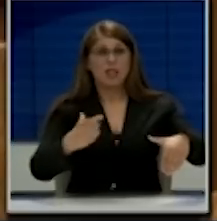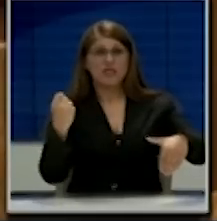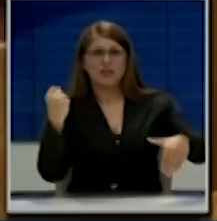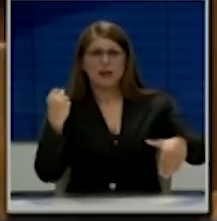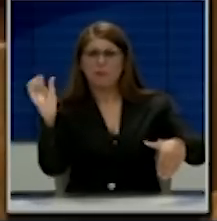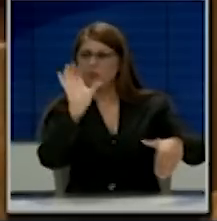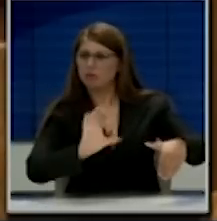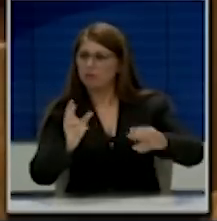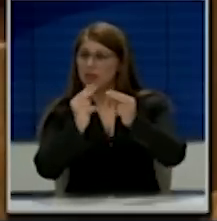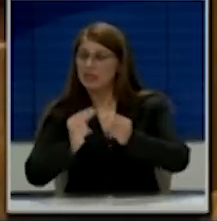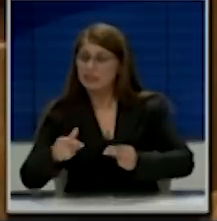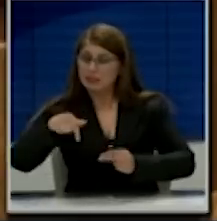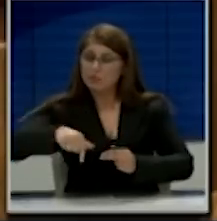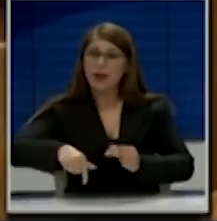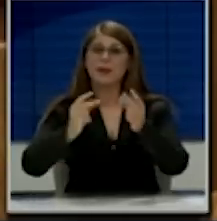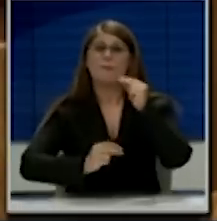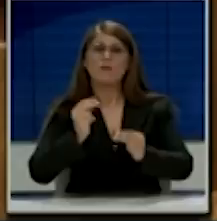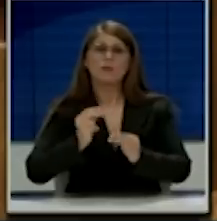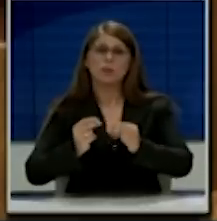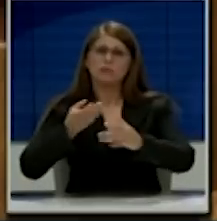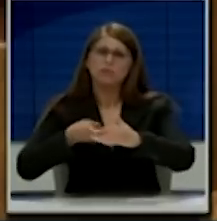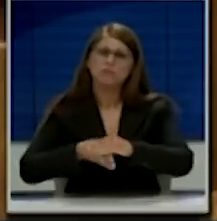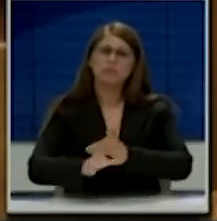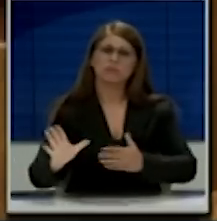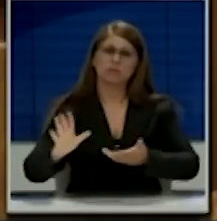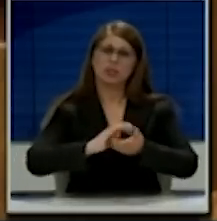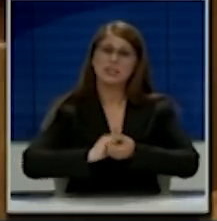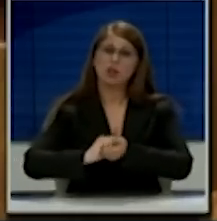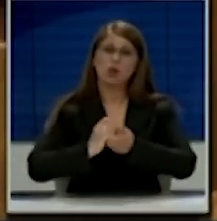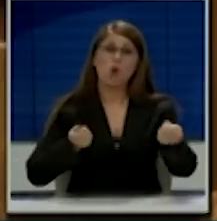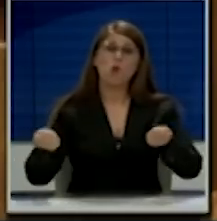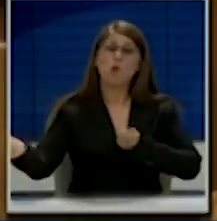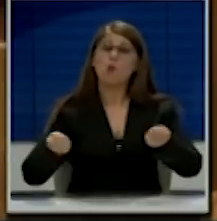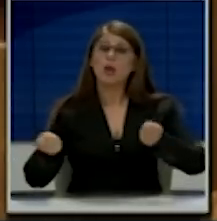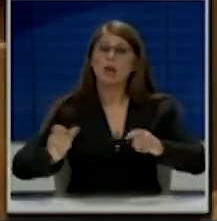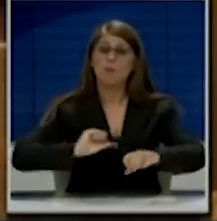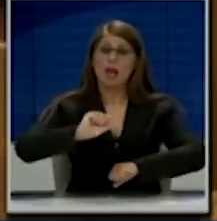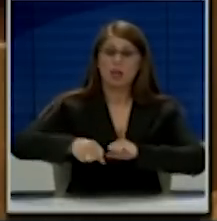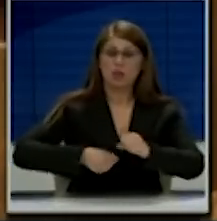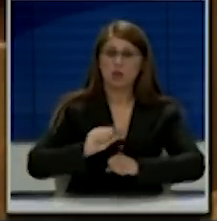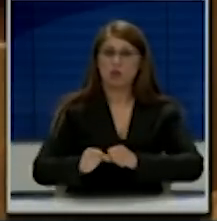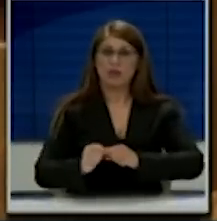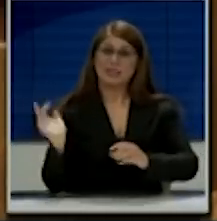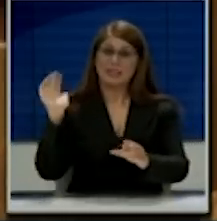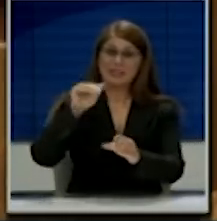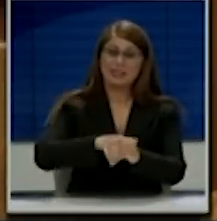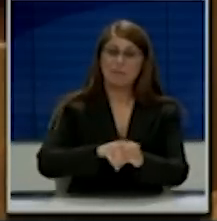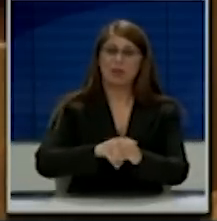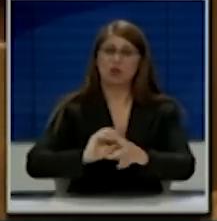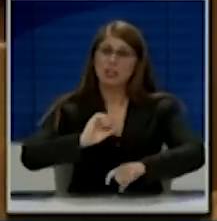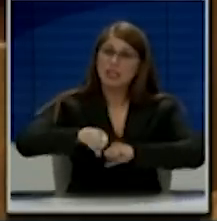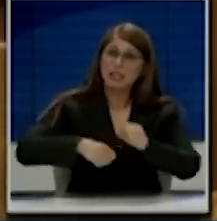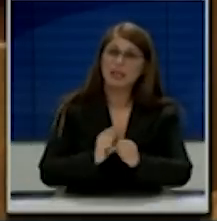στα σημερινά προβλήματα μέσα από τον συλλογικό οργανωμένο αγώνα, τη συμμετοχή στο κίνημα,